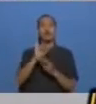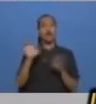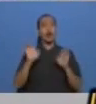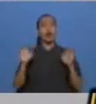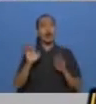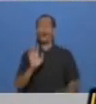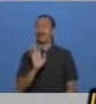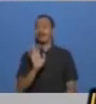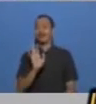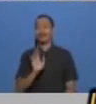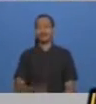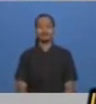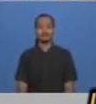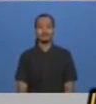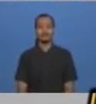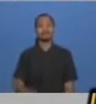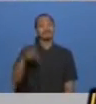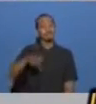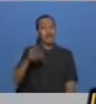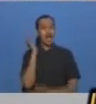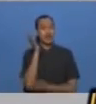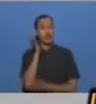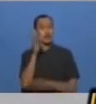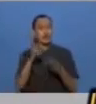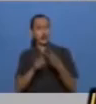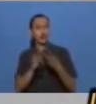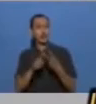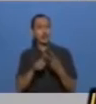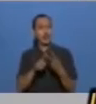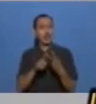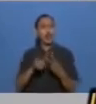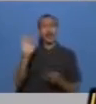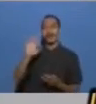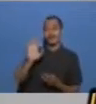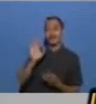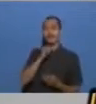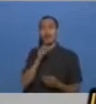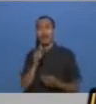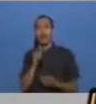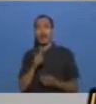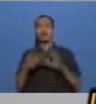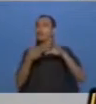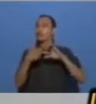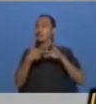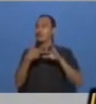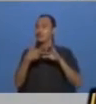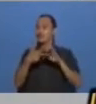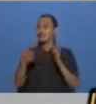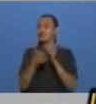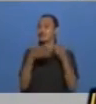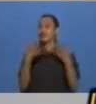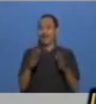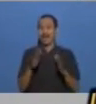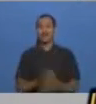masih harus menyapa satu narasumber lagi, beliau yang ada nun jauh di sana. Saya akan sapa lewat sambungan Zoom. Langsung